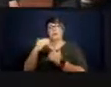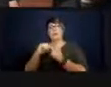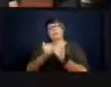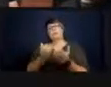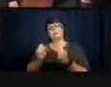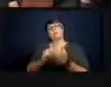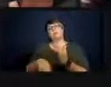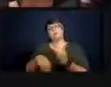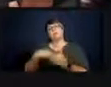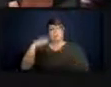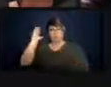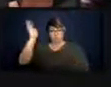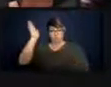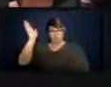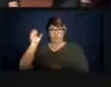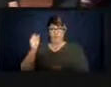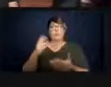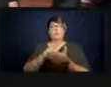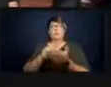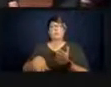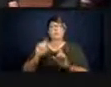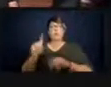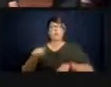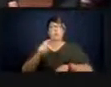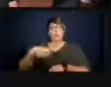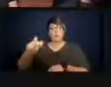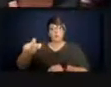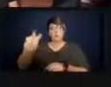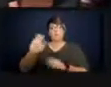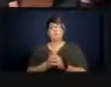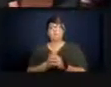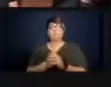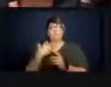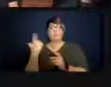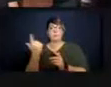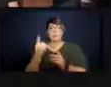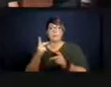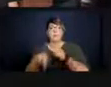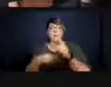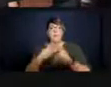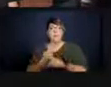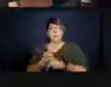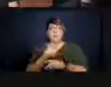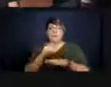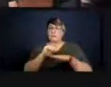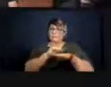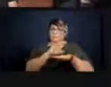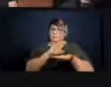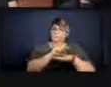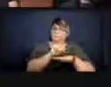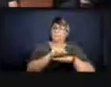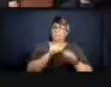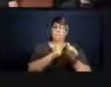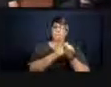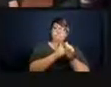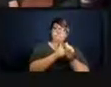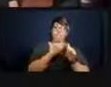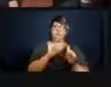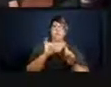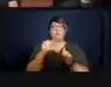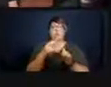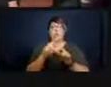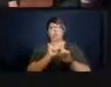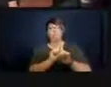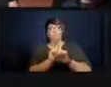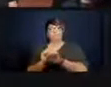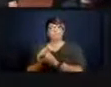idadi ya wanafunzi, kwa mfano tujue wanafunzi wamefikia wapi, tuweze kujua